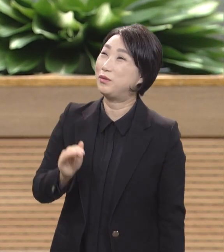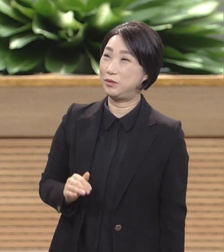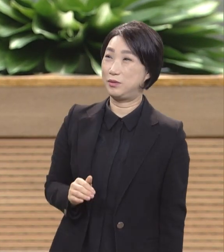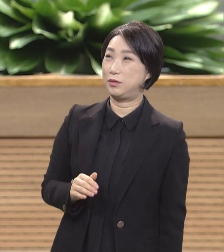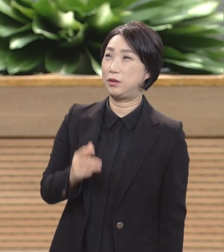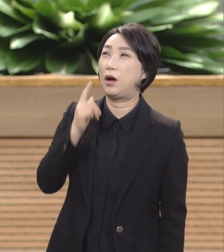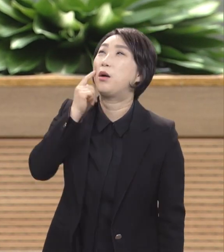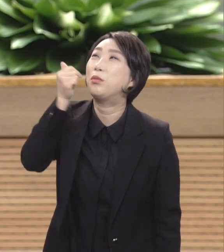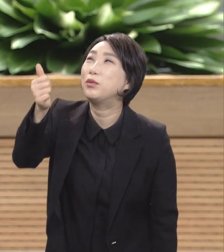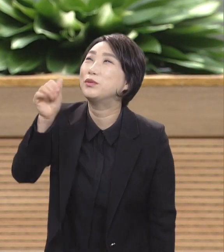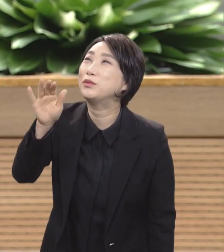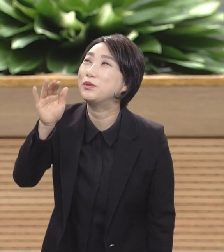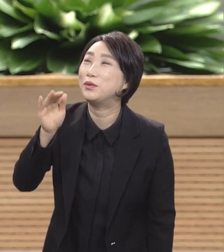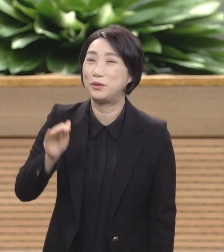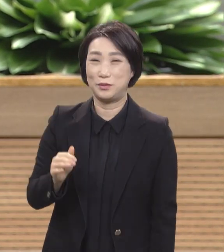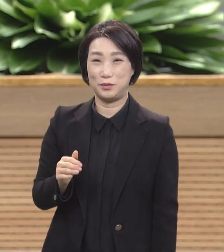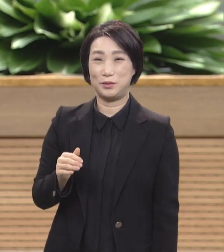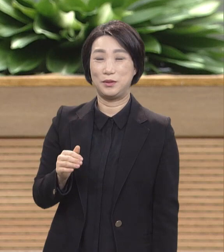아버지의